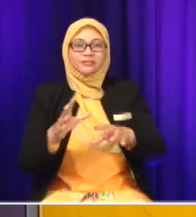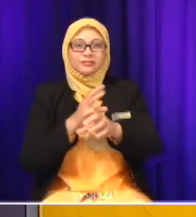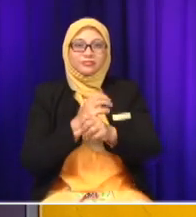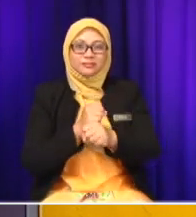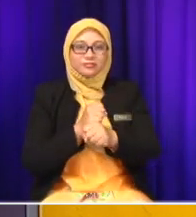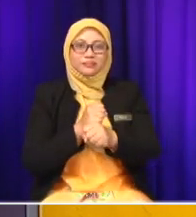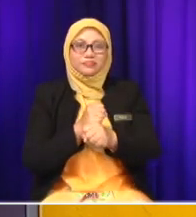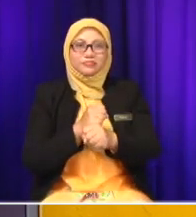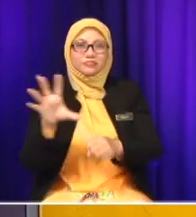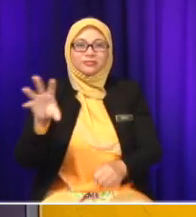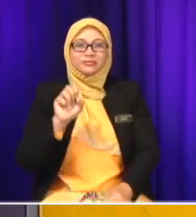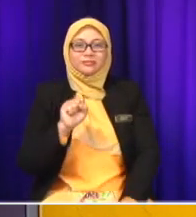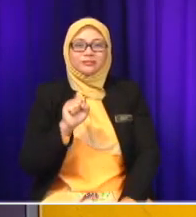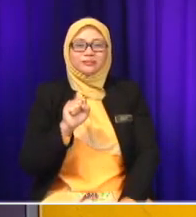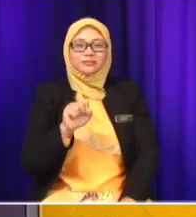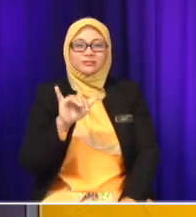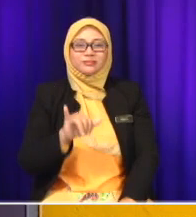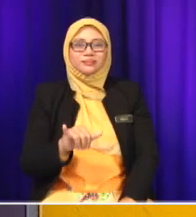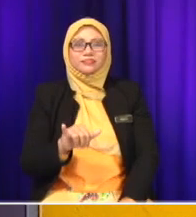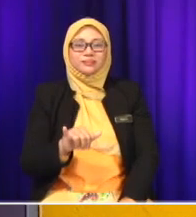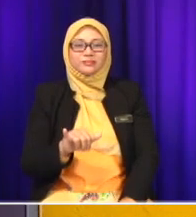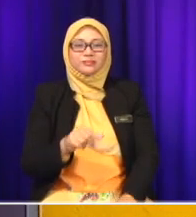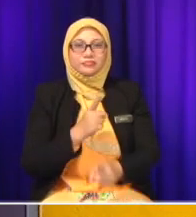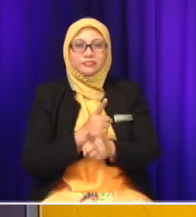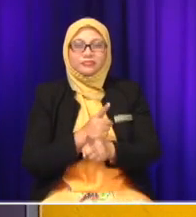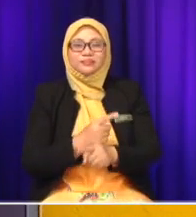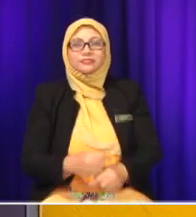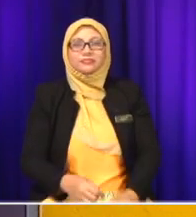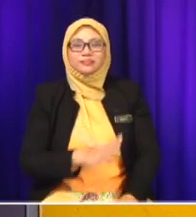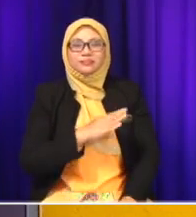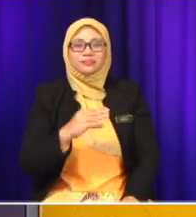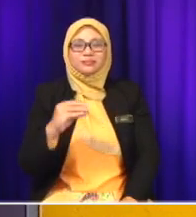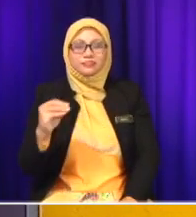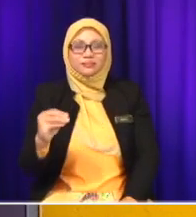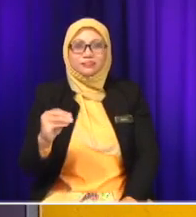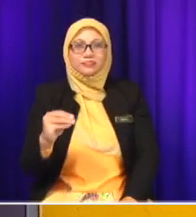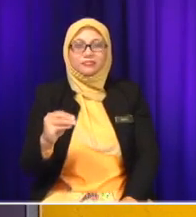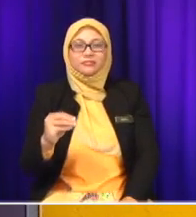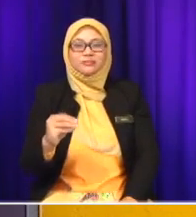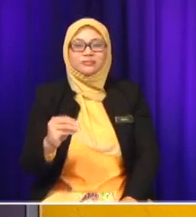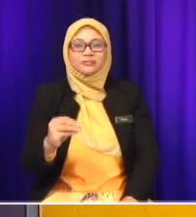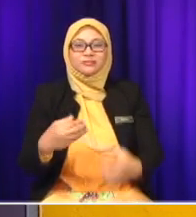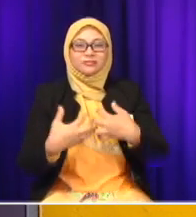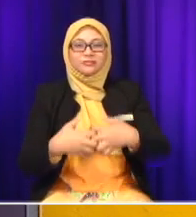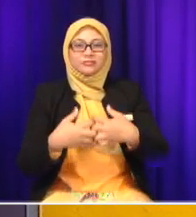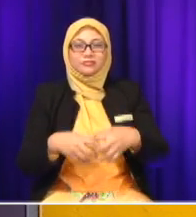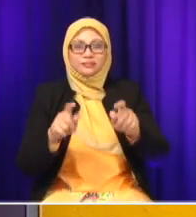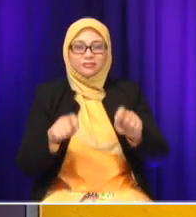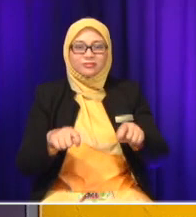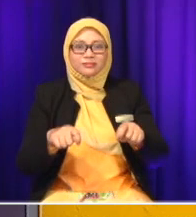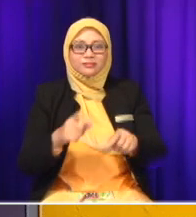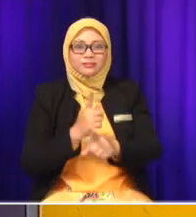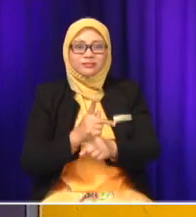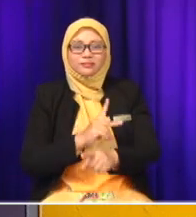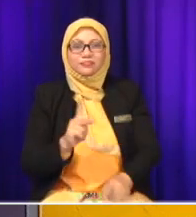prestasi seperti yang sepatutnya okey dan juga kelegaan injab juga mesti dilaras kerana ianya dapat